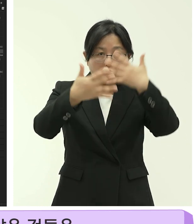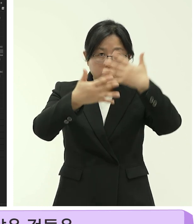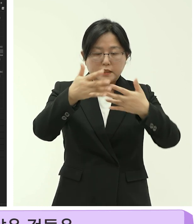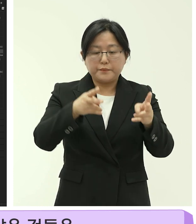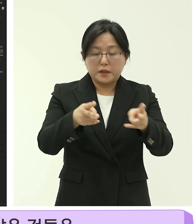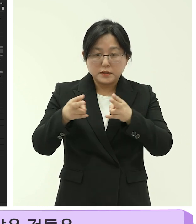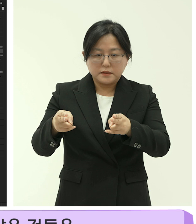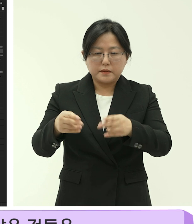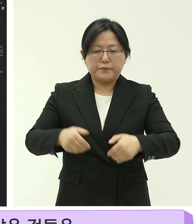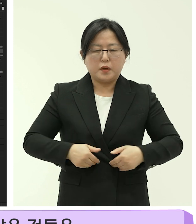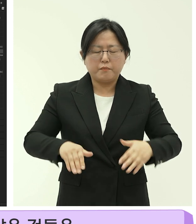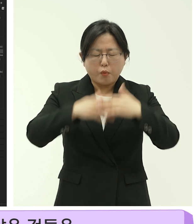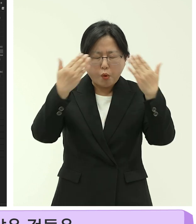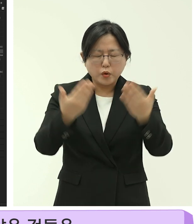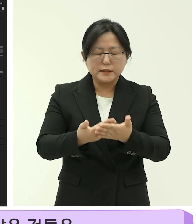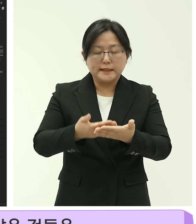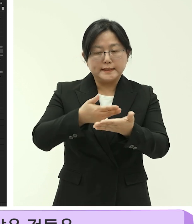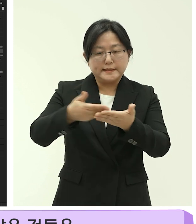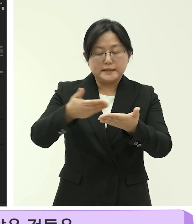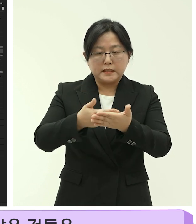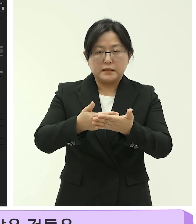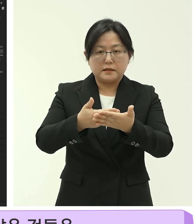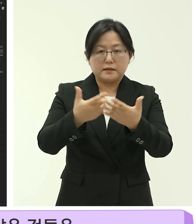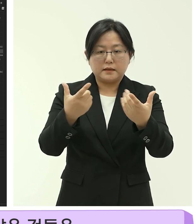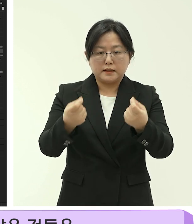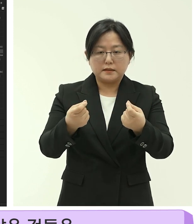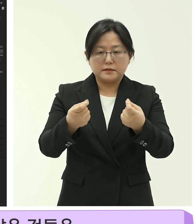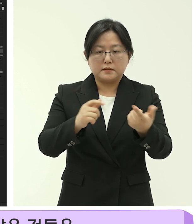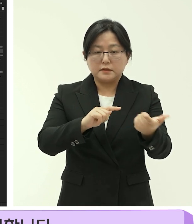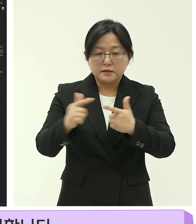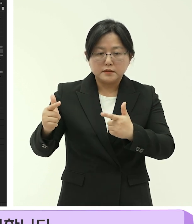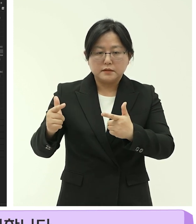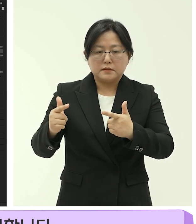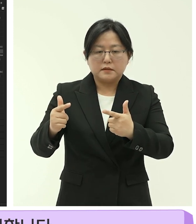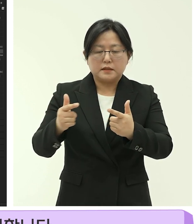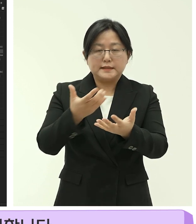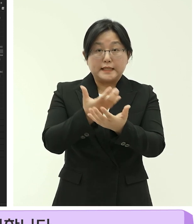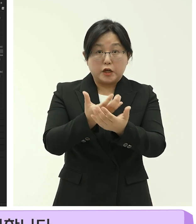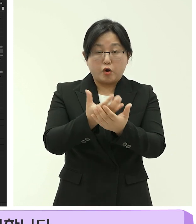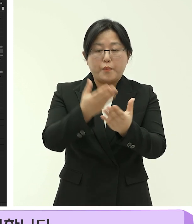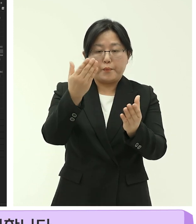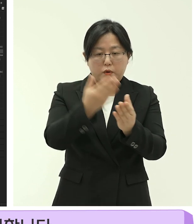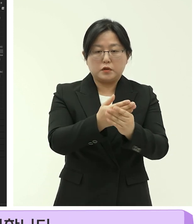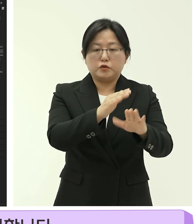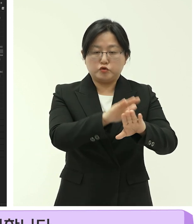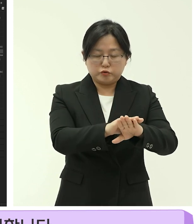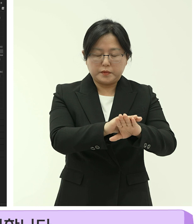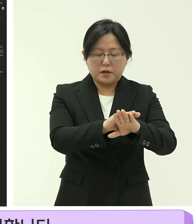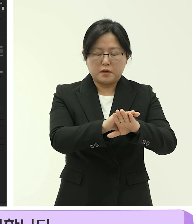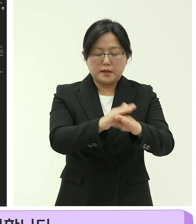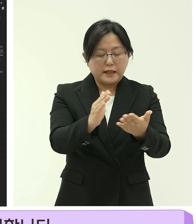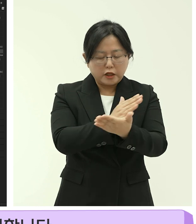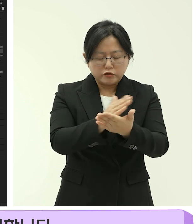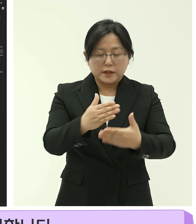필요한 모든 이미지와 같은 것들은 자료 폴더에 두면 구분하기가